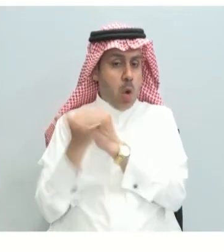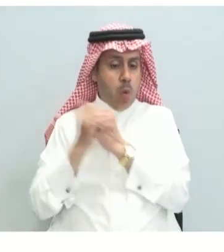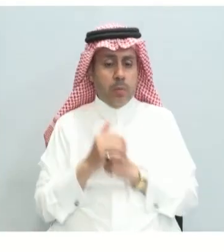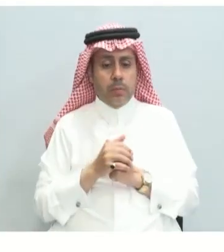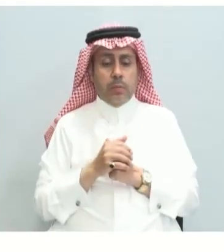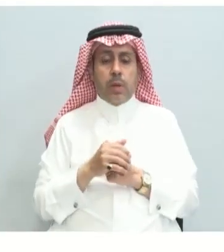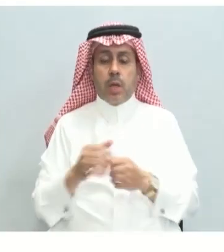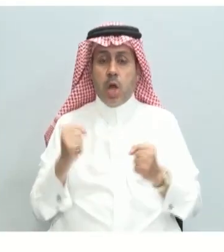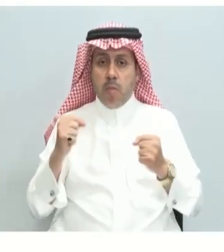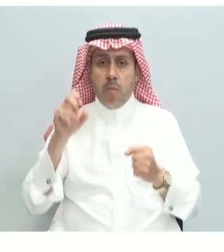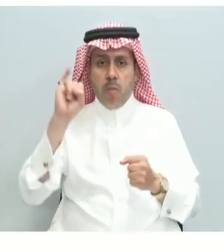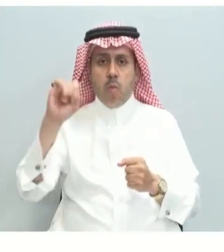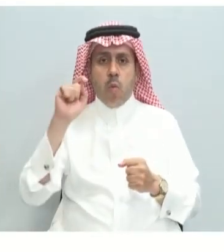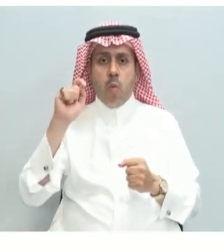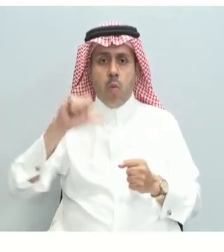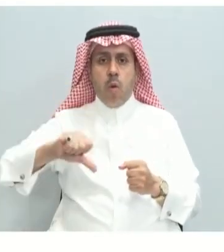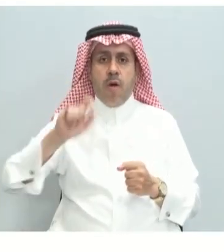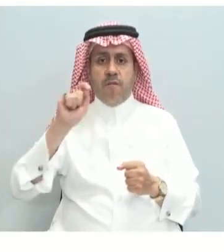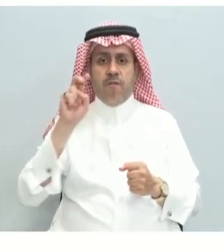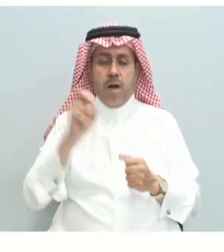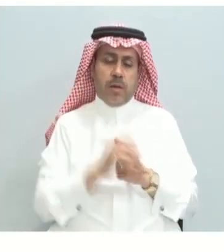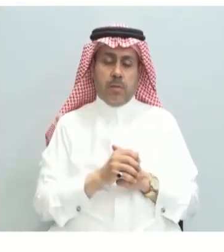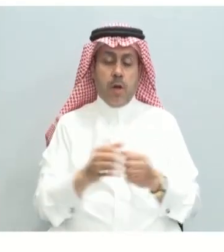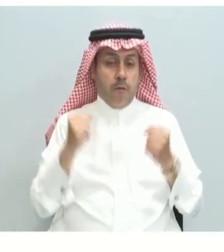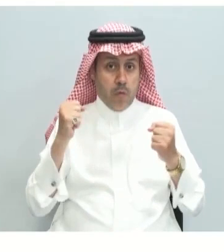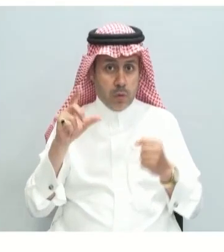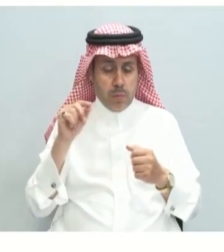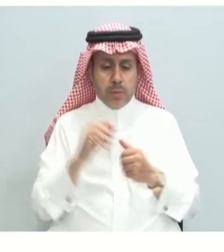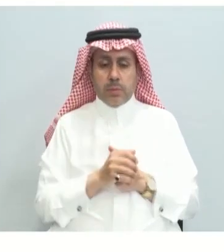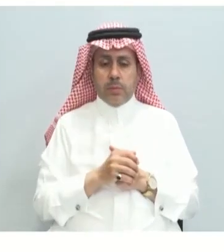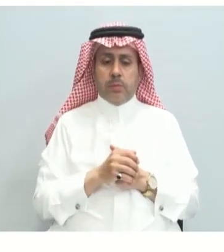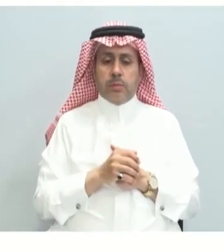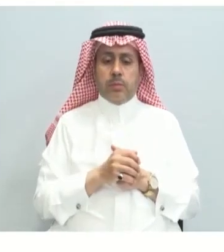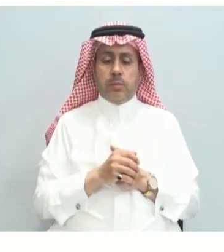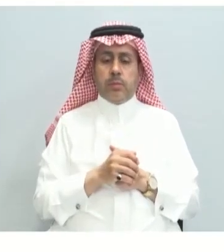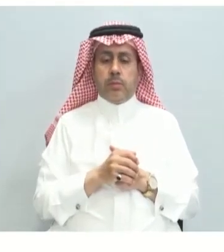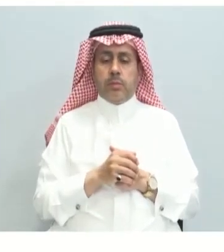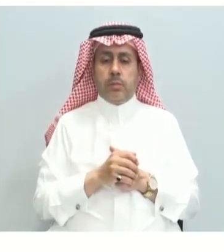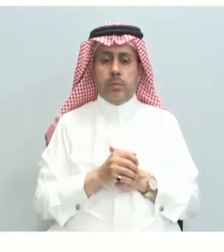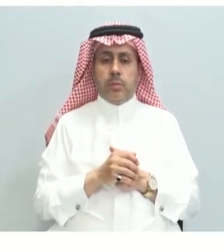يا موفق فيستبشر بالفلاح والنجاح.